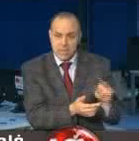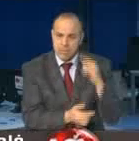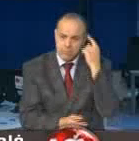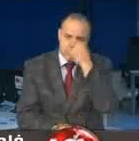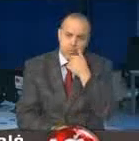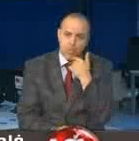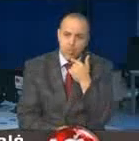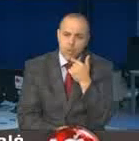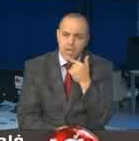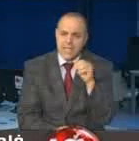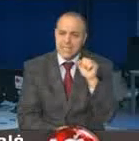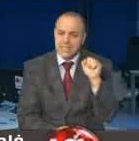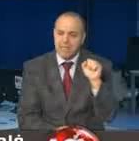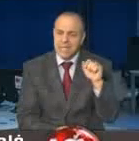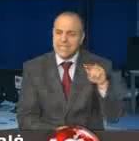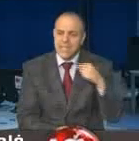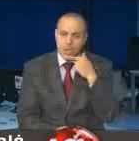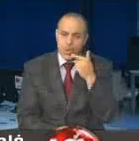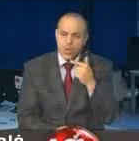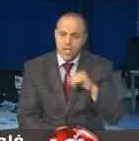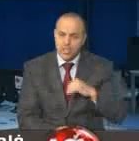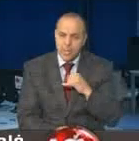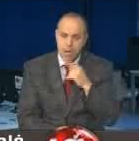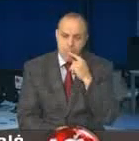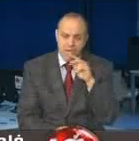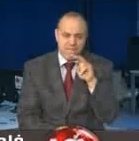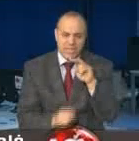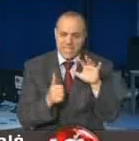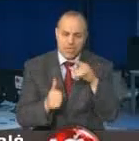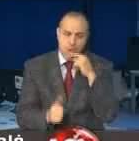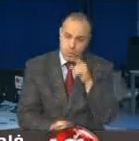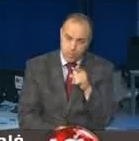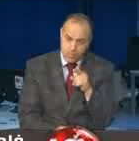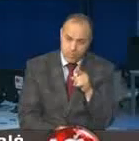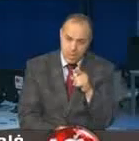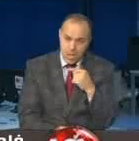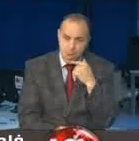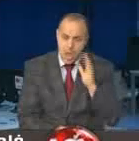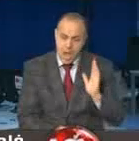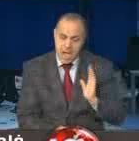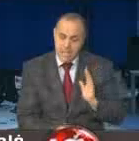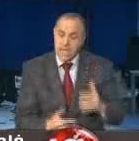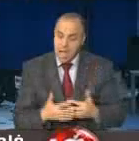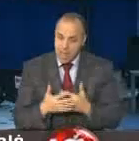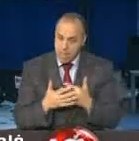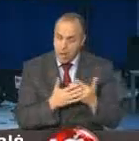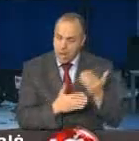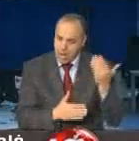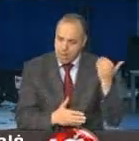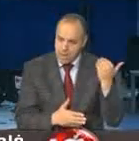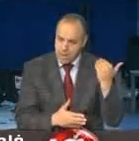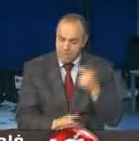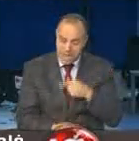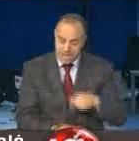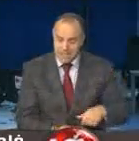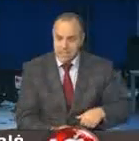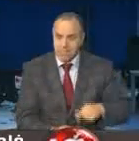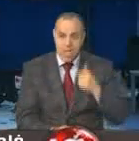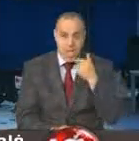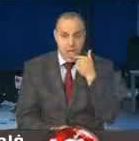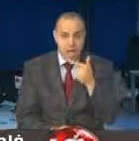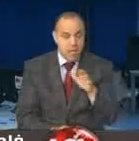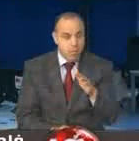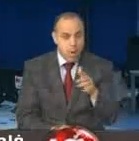المشتبه به يدعى ستيبان سانتياغو، شاب في 26 وهو جندي أمريكي سابق في الحرس الوطني